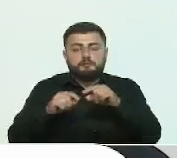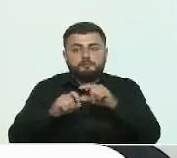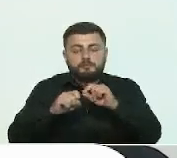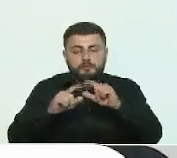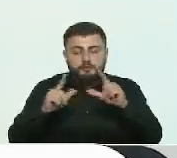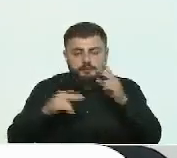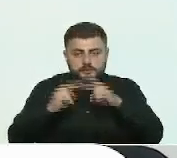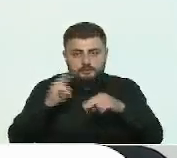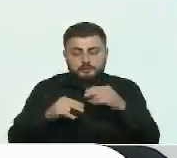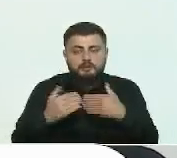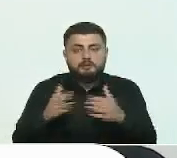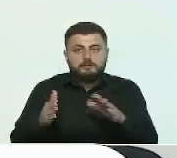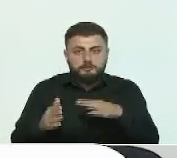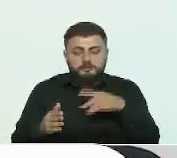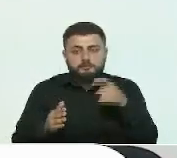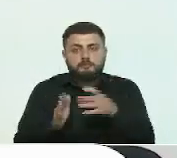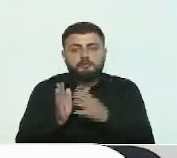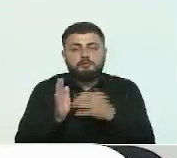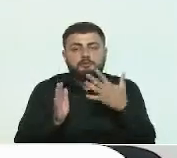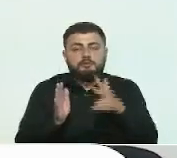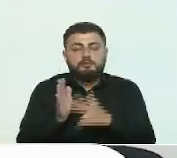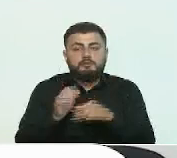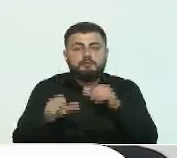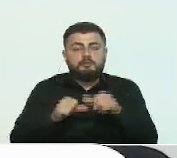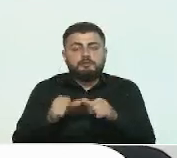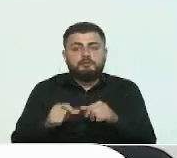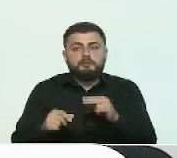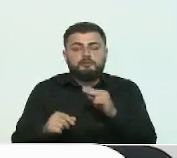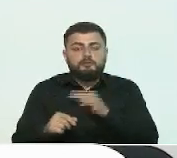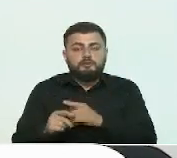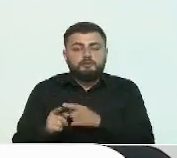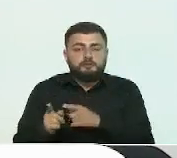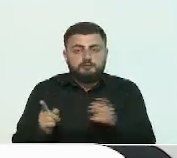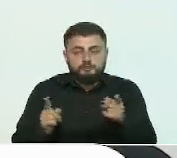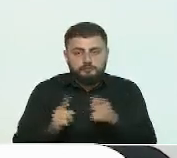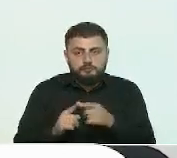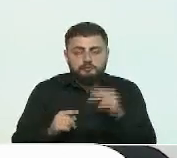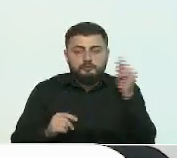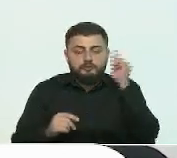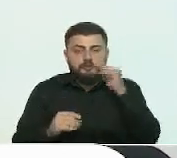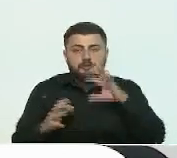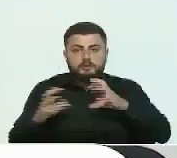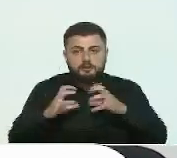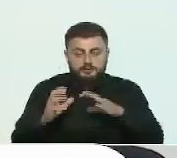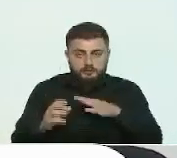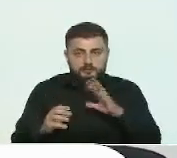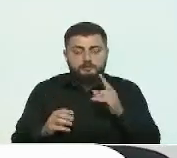açılış mərasimi olub. 1958-ci ildən fəaliyyət göstərən məktəb qəzalı vəziyyətdə idi